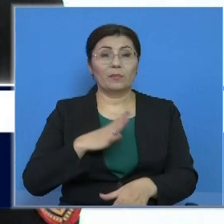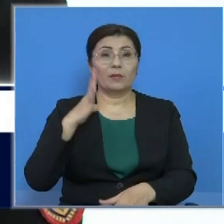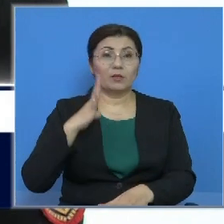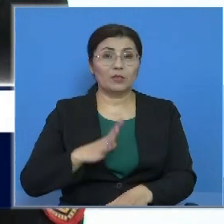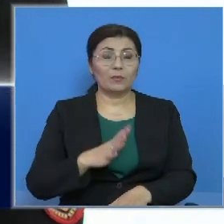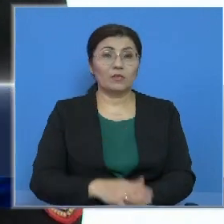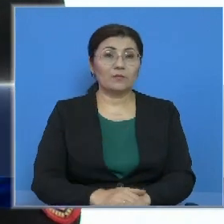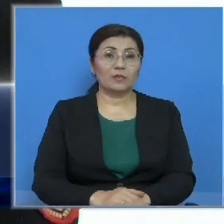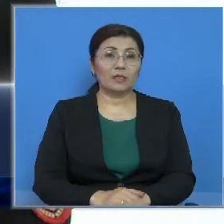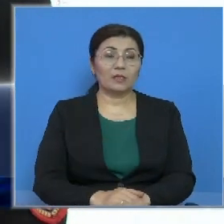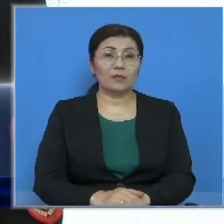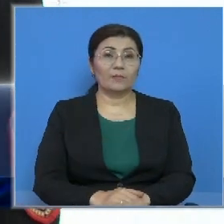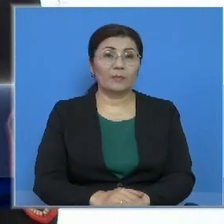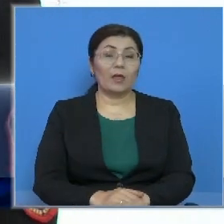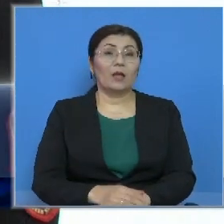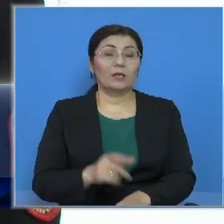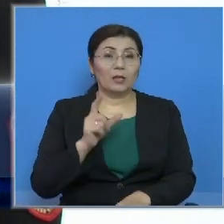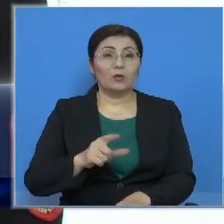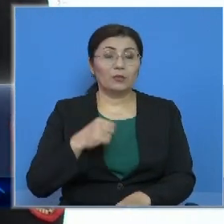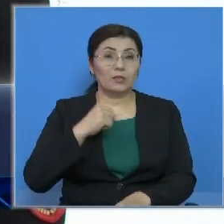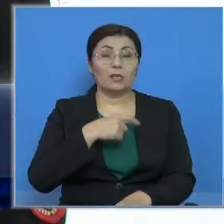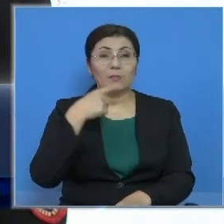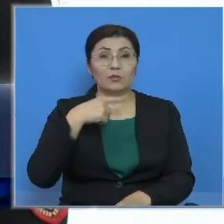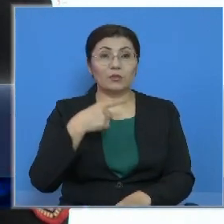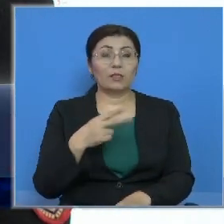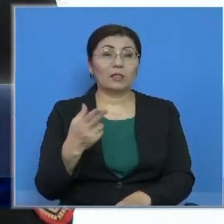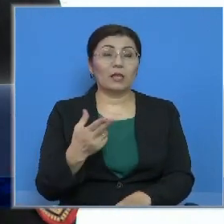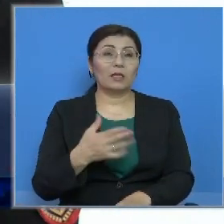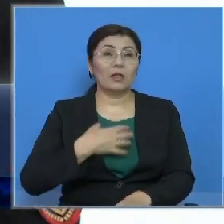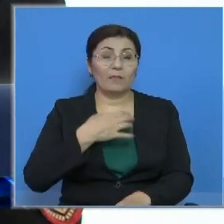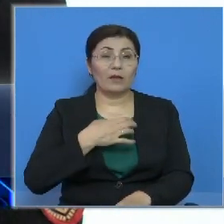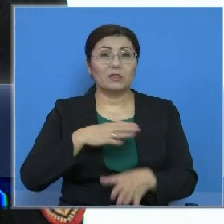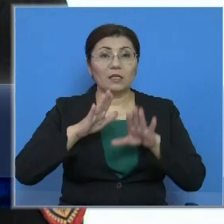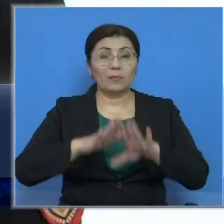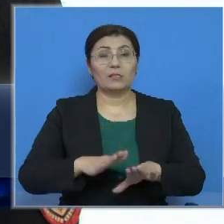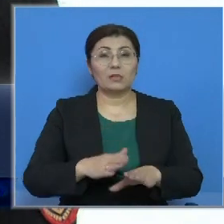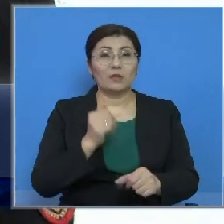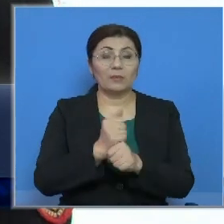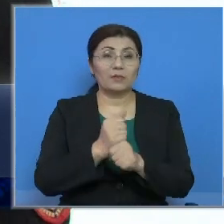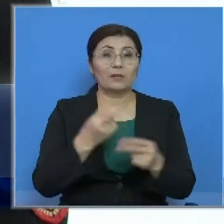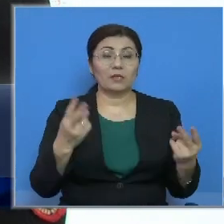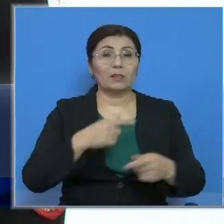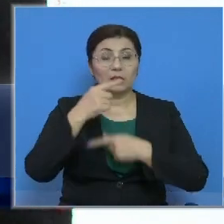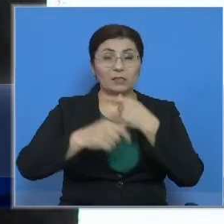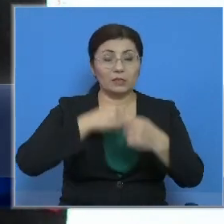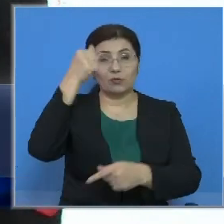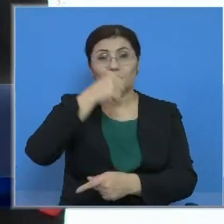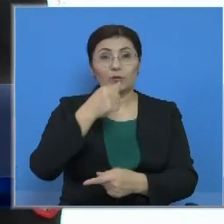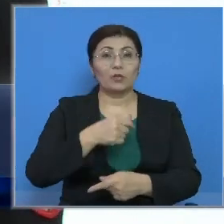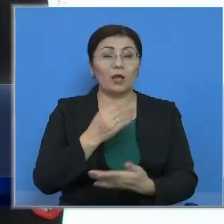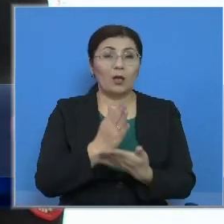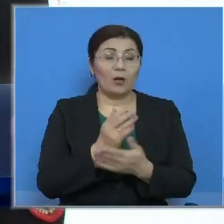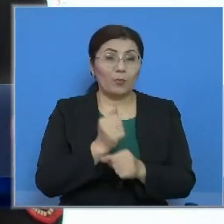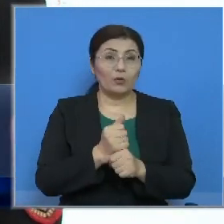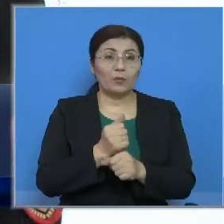комментарии от граждан, то есть пусть они нам подскажут, какие наиболее важные места, по их мнению. Уже на следующий год мы будем устанавливать в